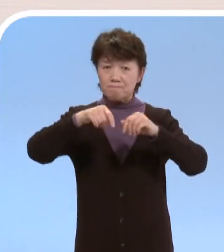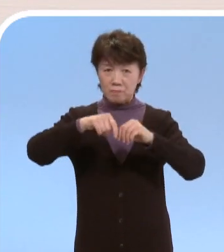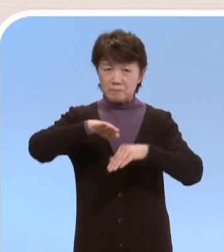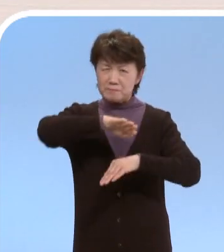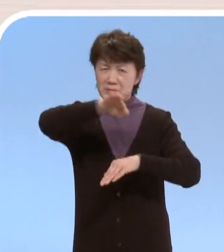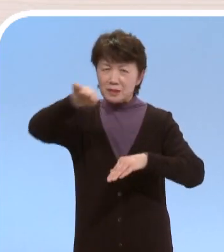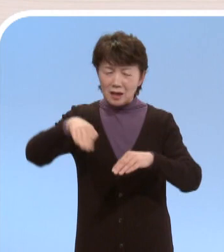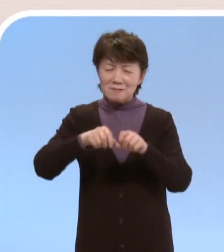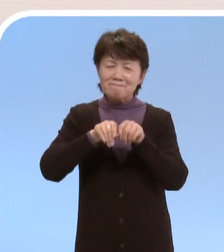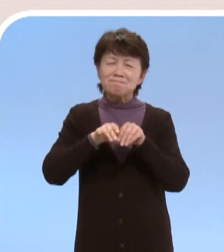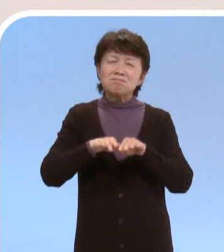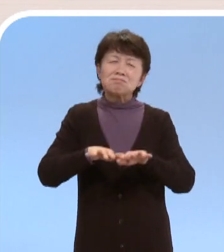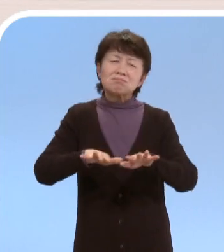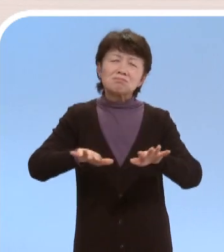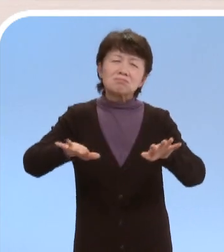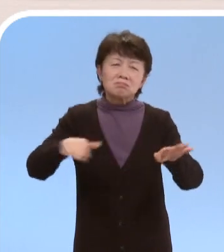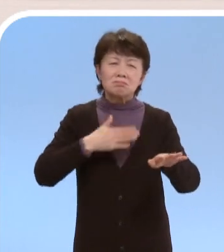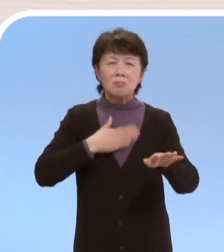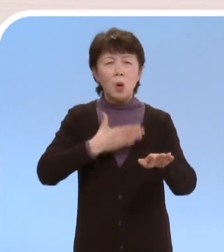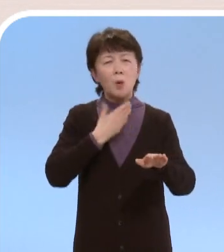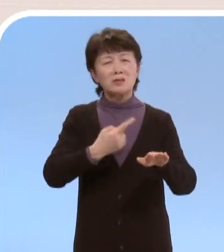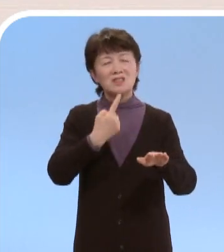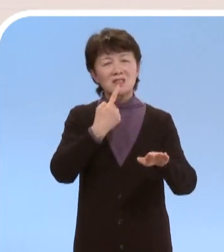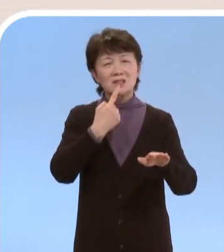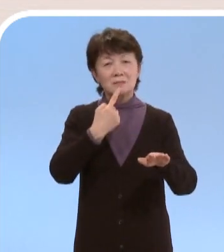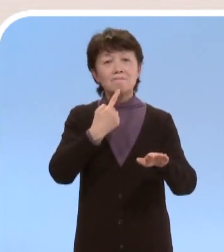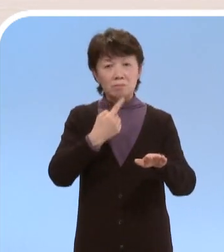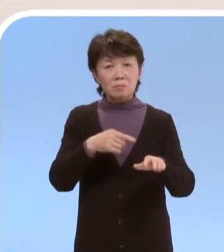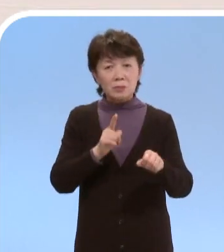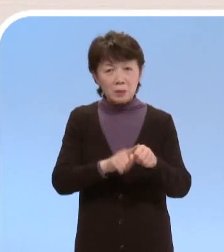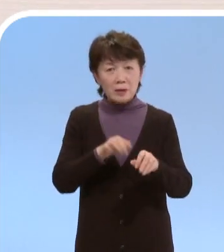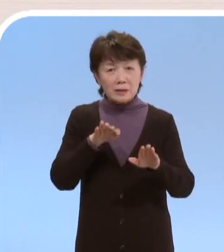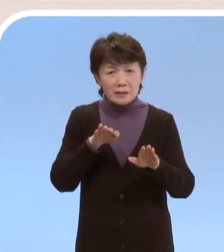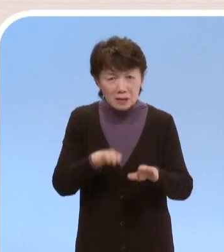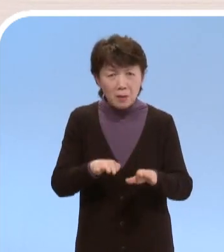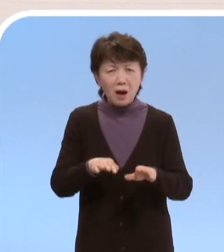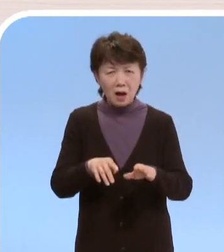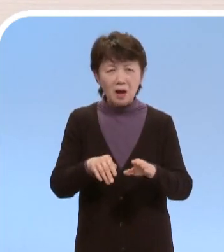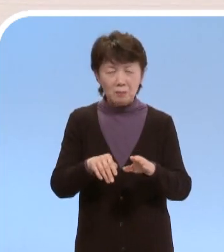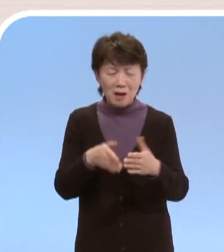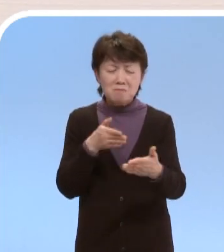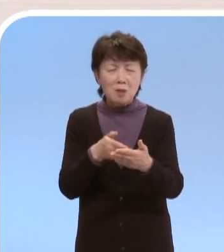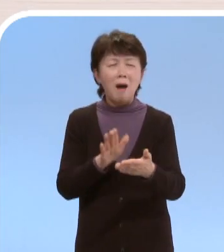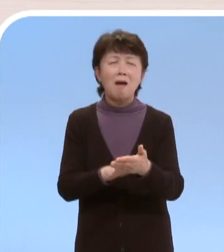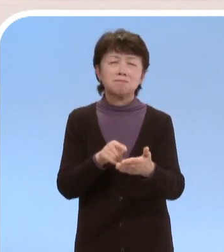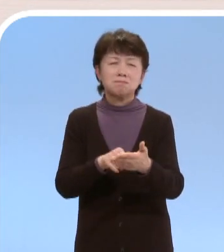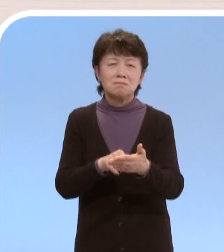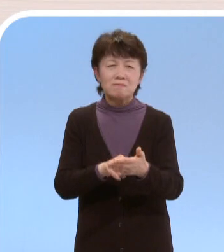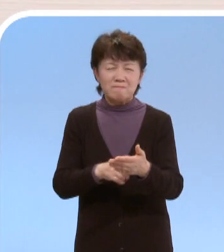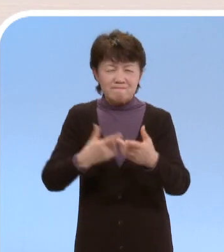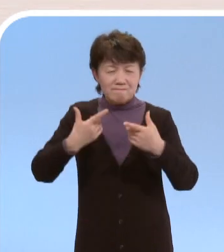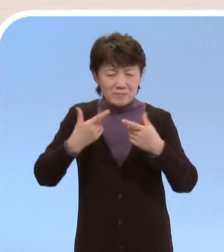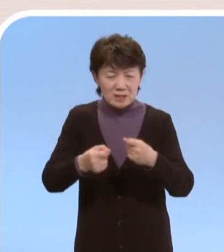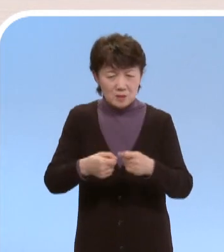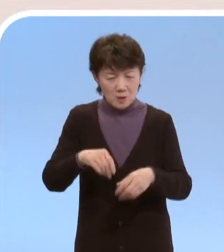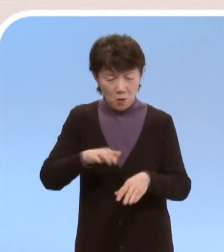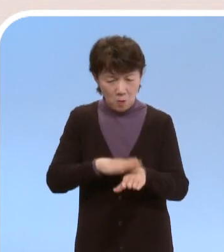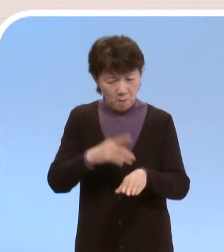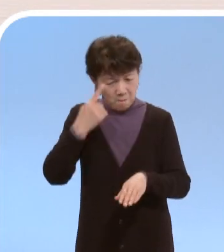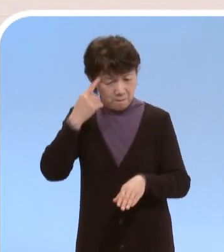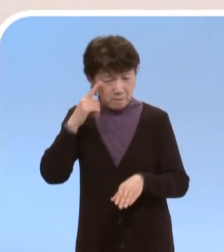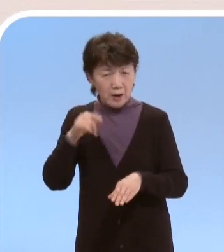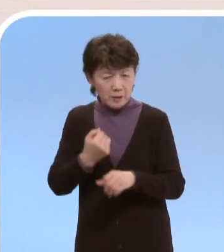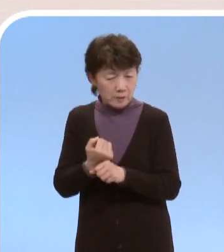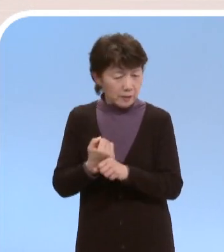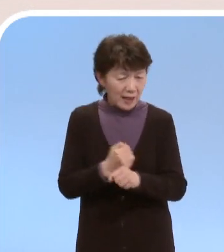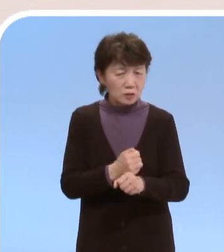に羽ばたかせたいといいますか、そのためには、今ある多くの課題を、はい、着実にこう解決